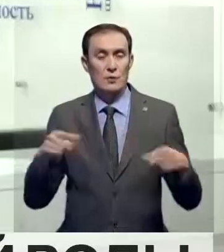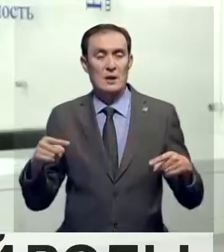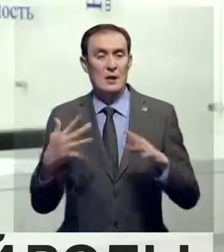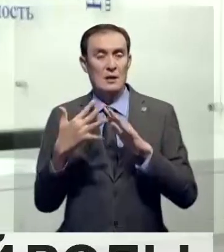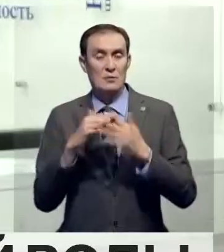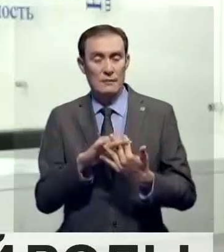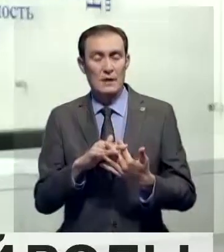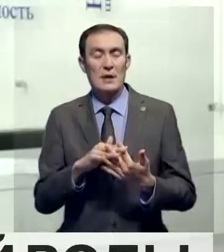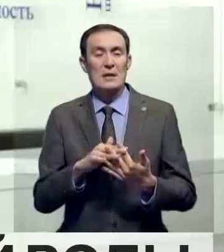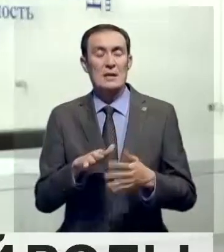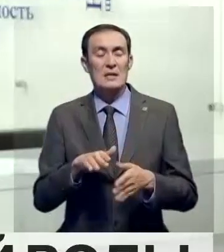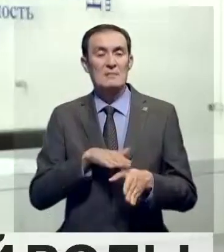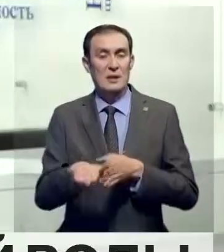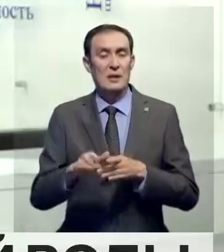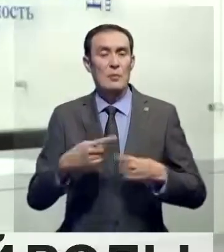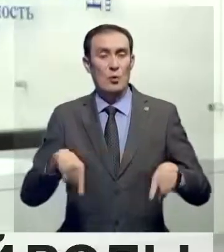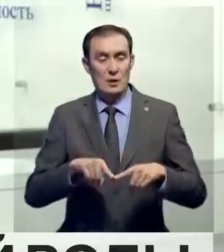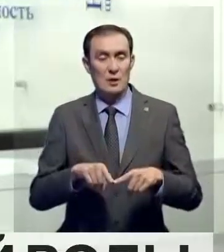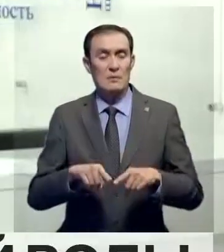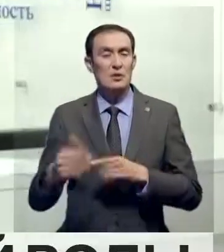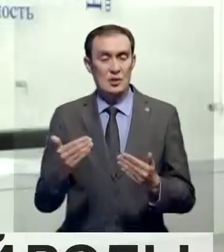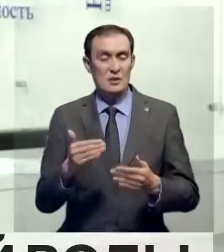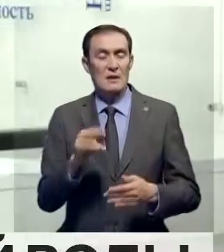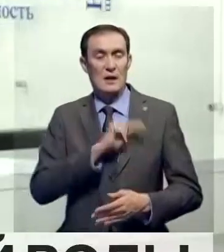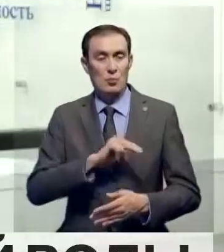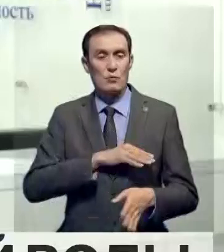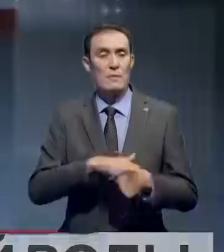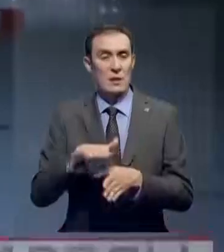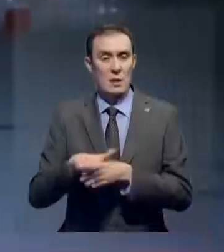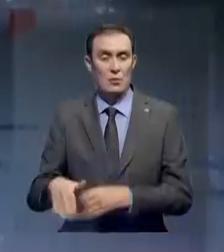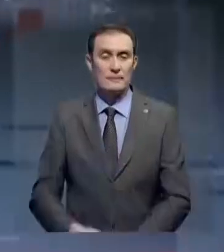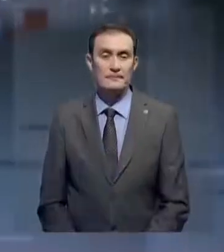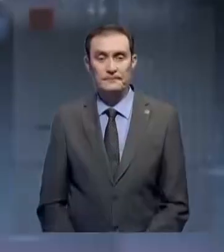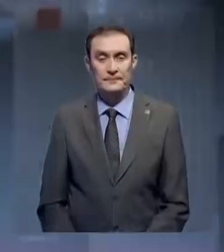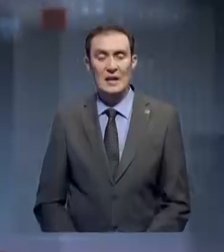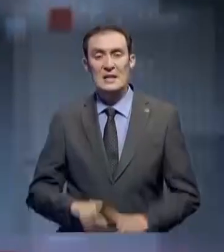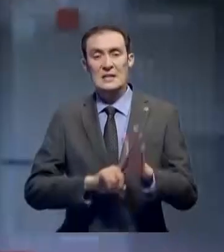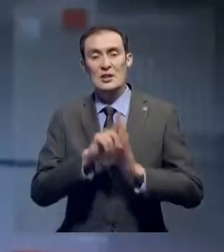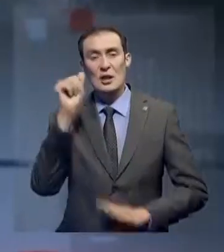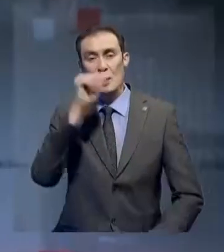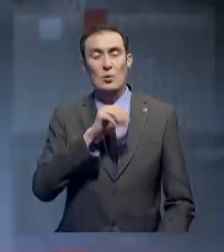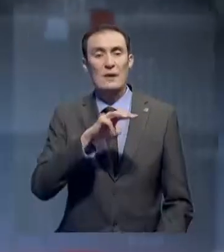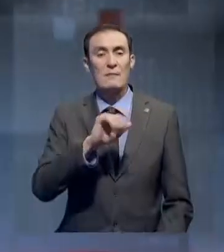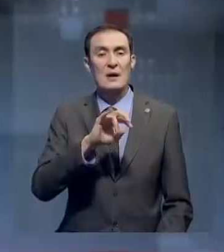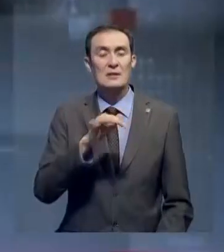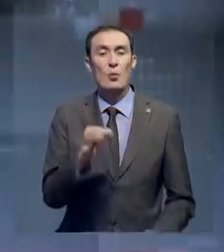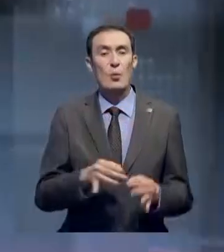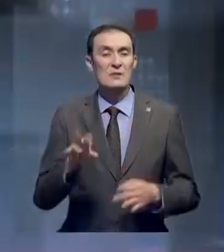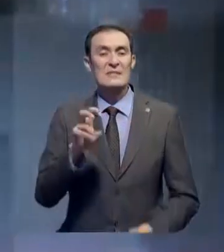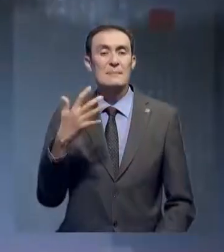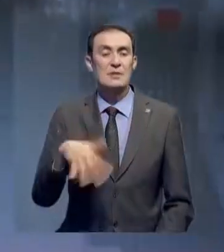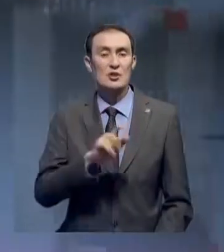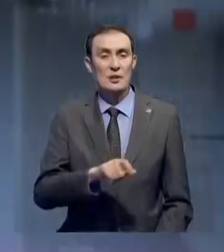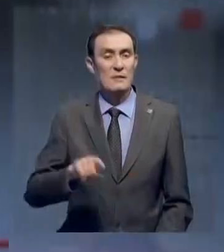пунктах. Местными исполнительными органами проводится соответствующая работа. С начала года в Мангыстауской области почти